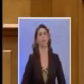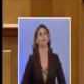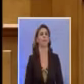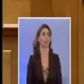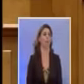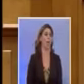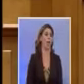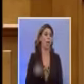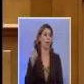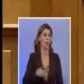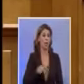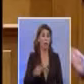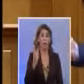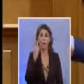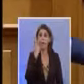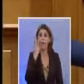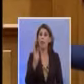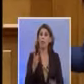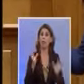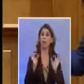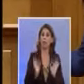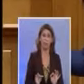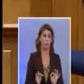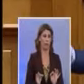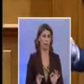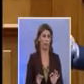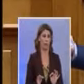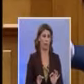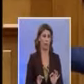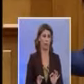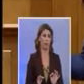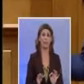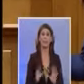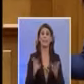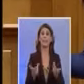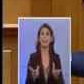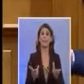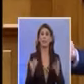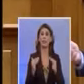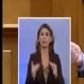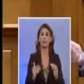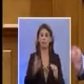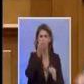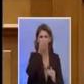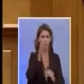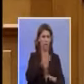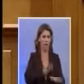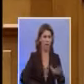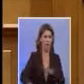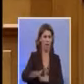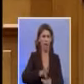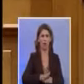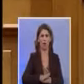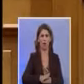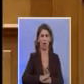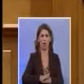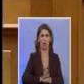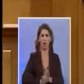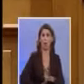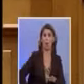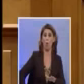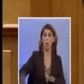Να δούμε λοιπόν ποιο είναι το καθεστώς της διαφθοράς και της διαπλοκής που κρατά εγκλωβισμένο τον